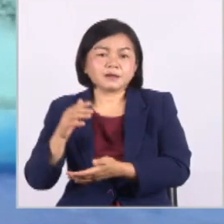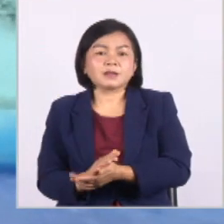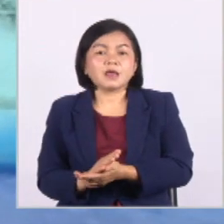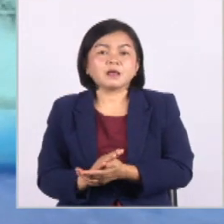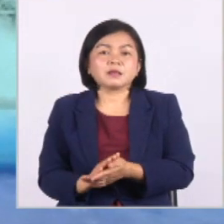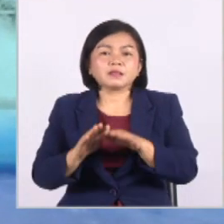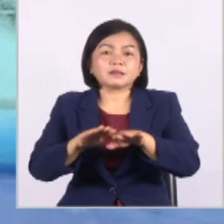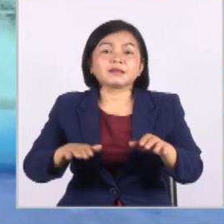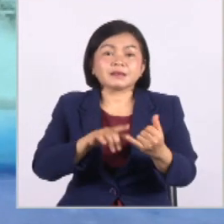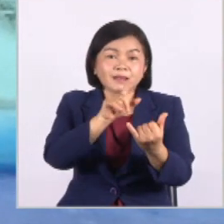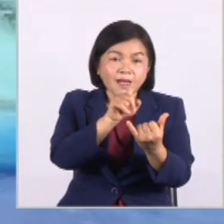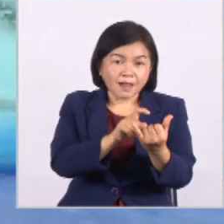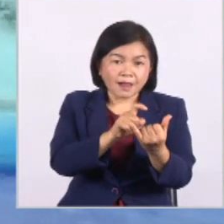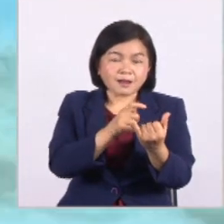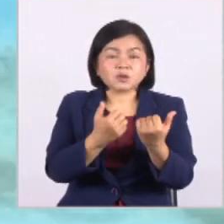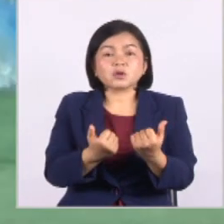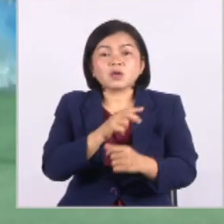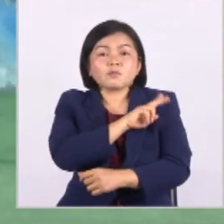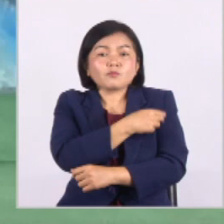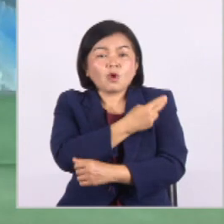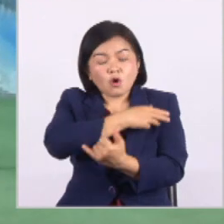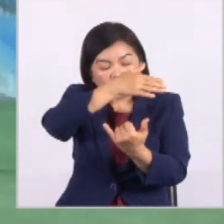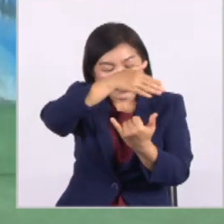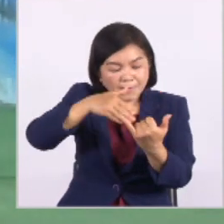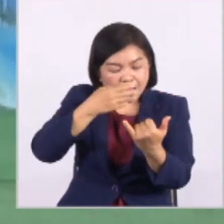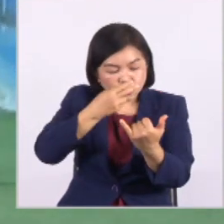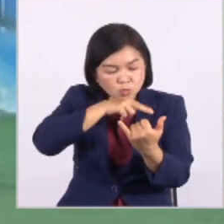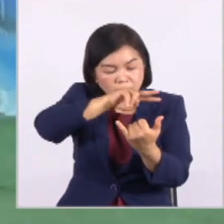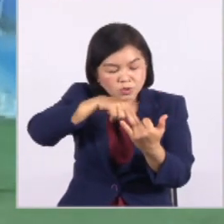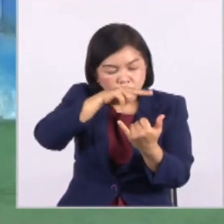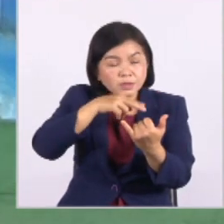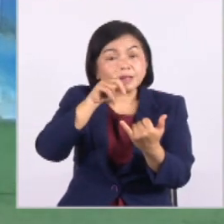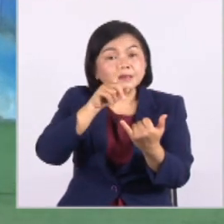ร่างของน้าหวายตอนนี้กำลังผ่าพิสูจน์สาเหตุการเสียชีวิตอยู่นะคะ